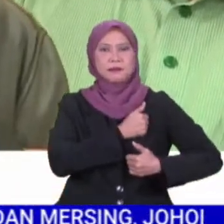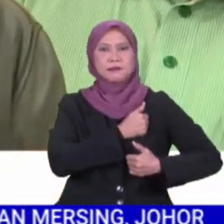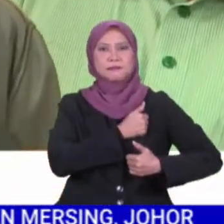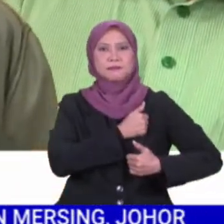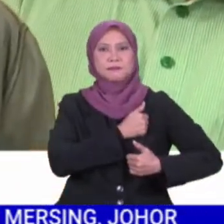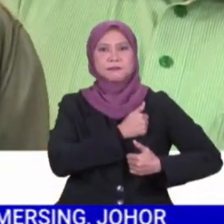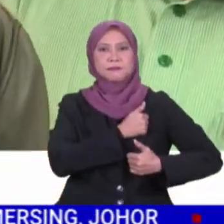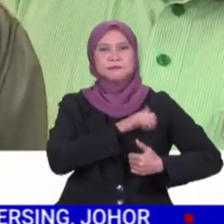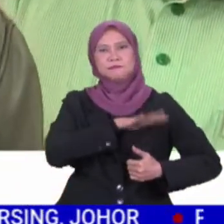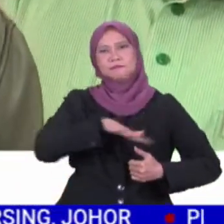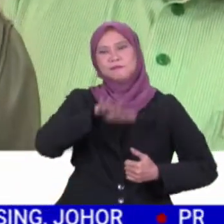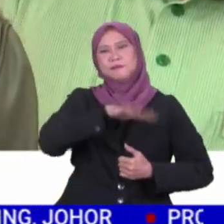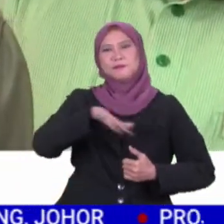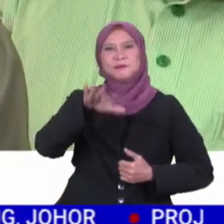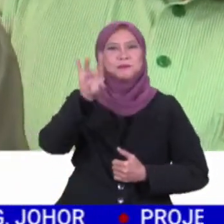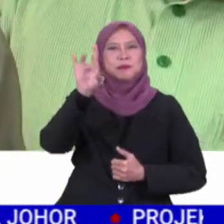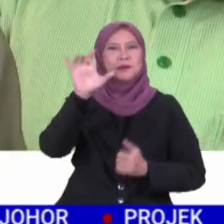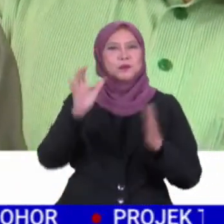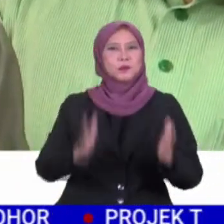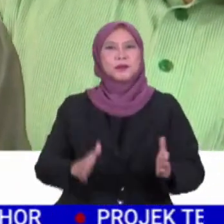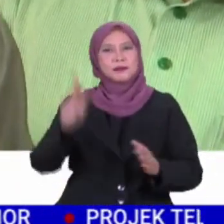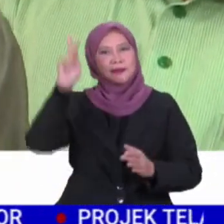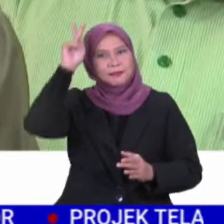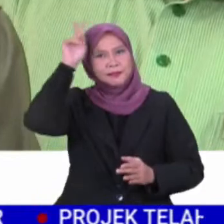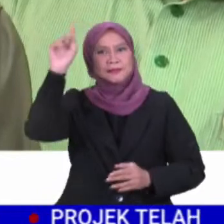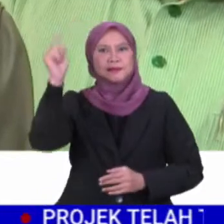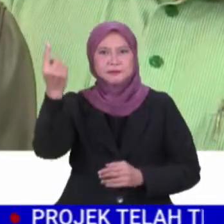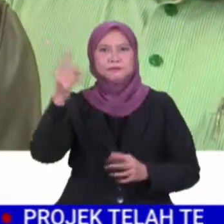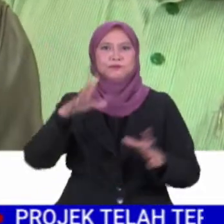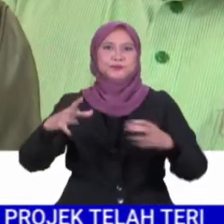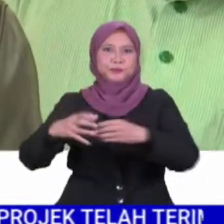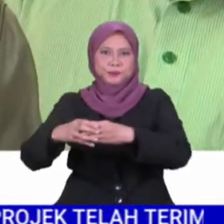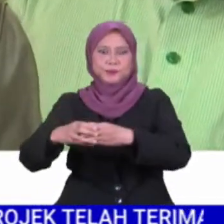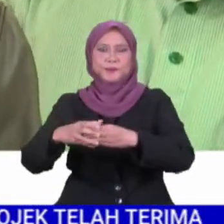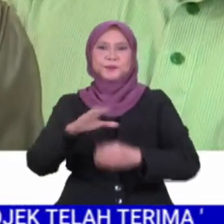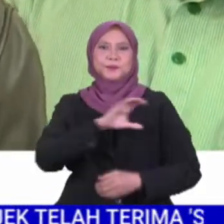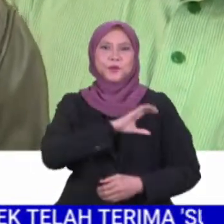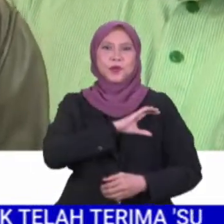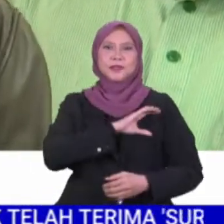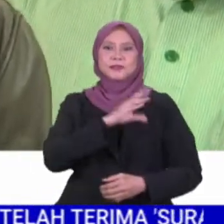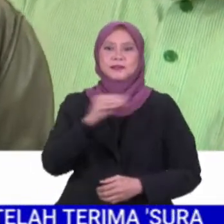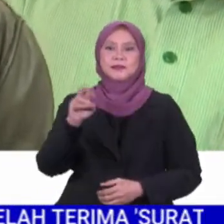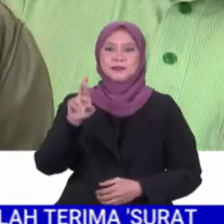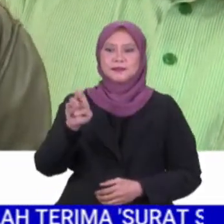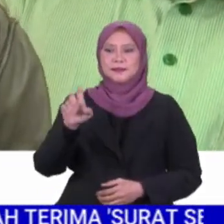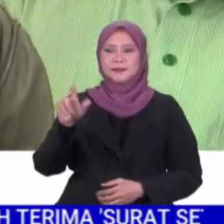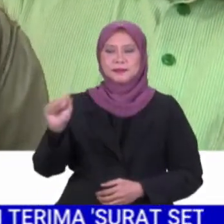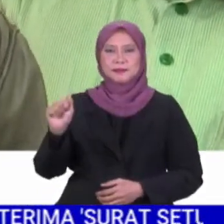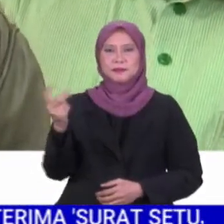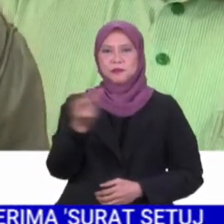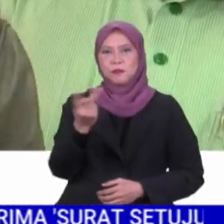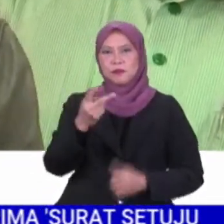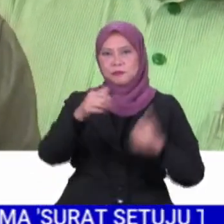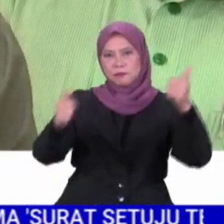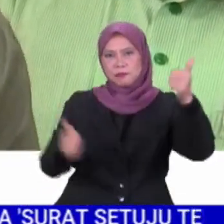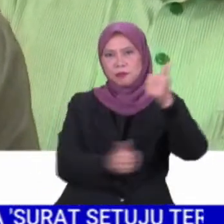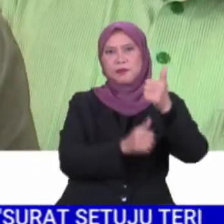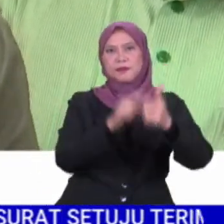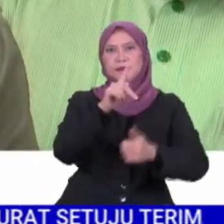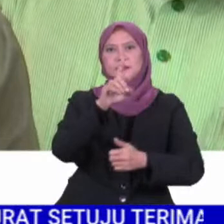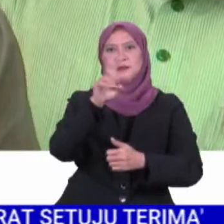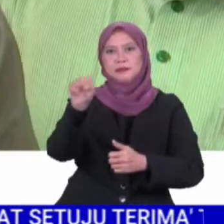perkiraan kasar sekitar 800 anggota Kelantan saja pulis dan rela Duo agency dibawa ke